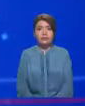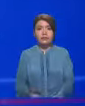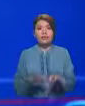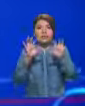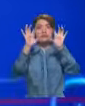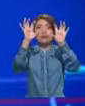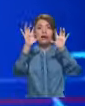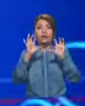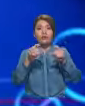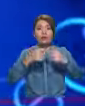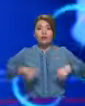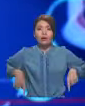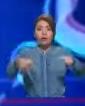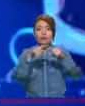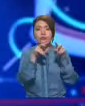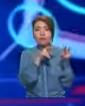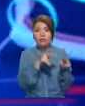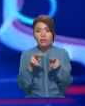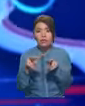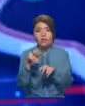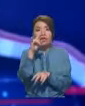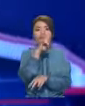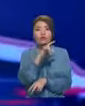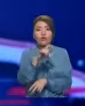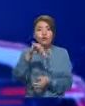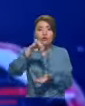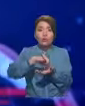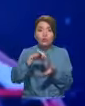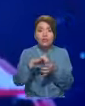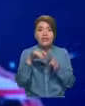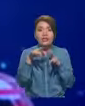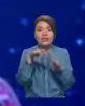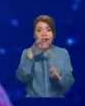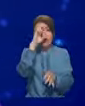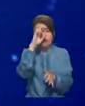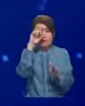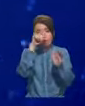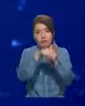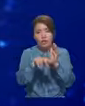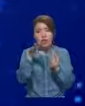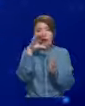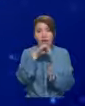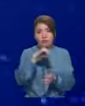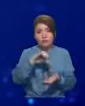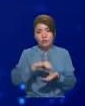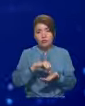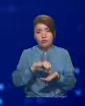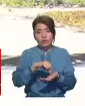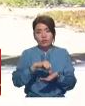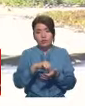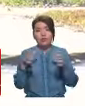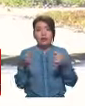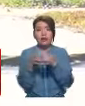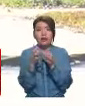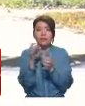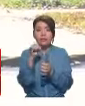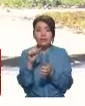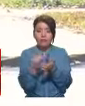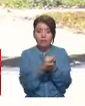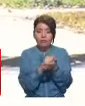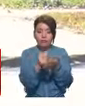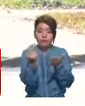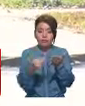Закон об общественном контроле позволит казахстанцам участвовать в делах государства. Такое мнение высказали мажилисмены партии Манат. Напомню, документ был